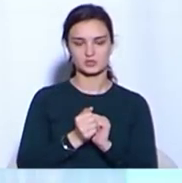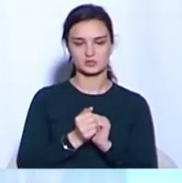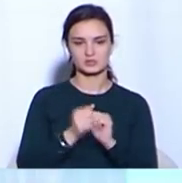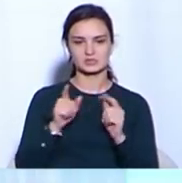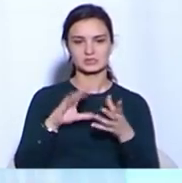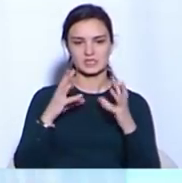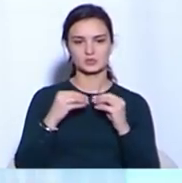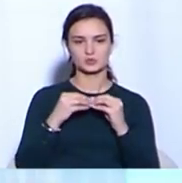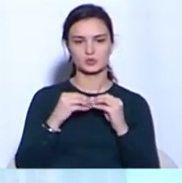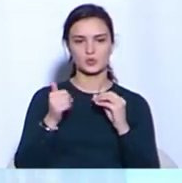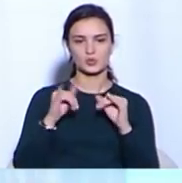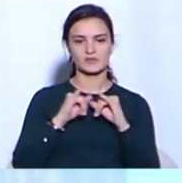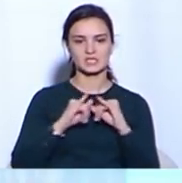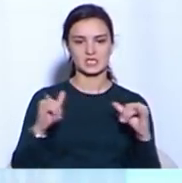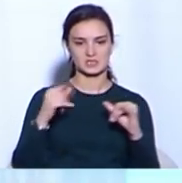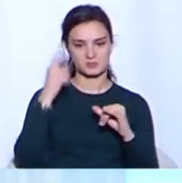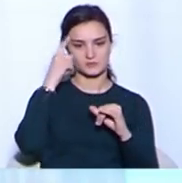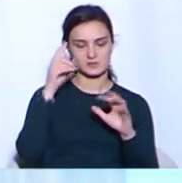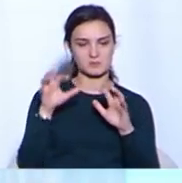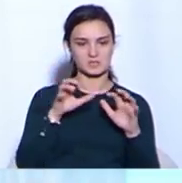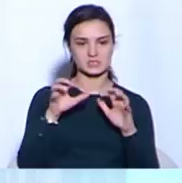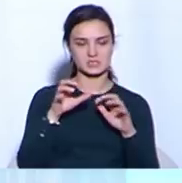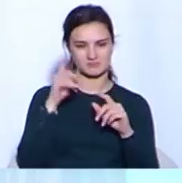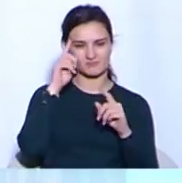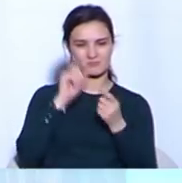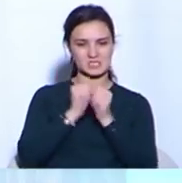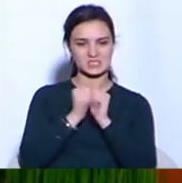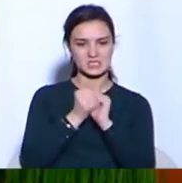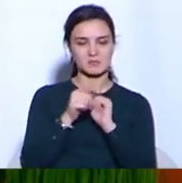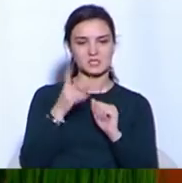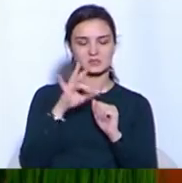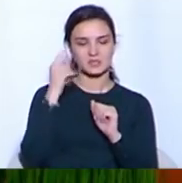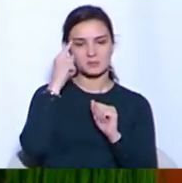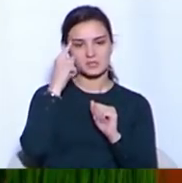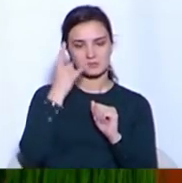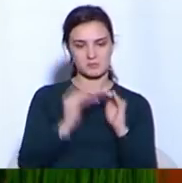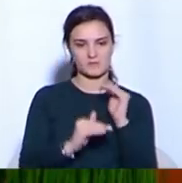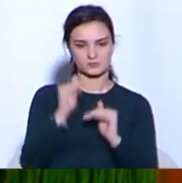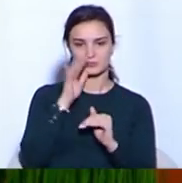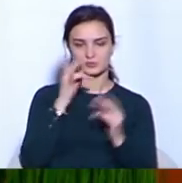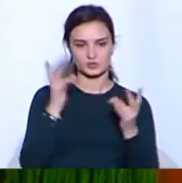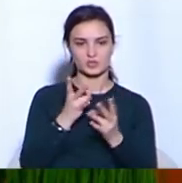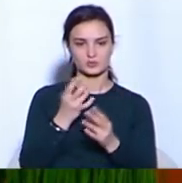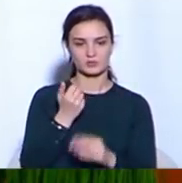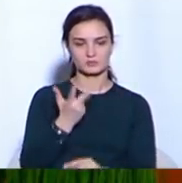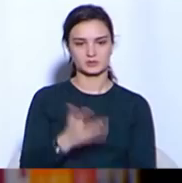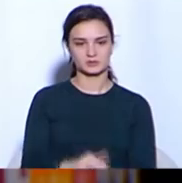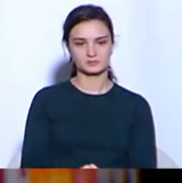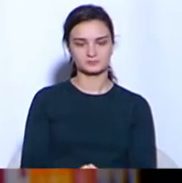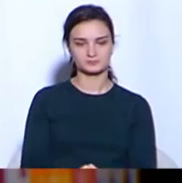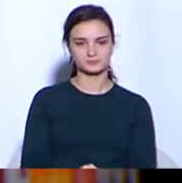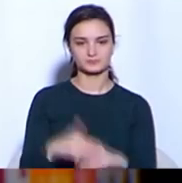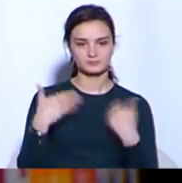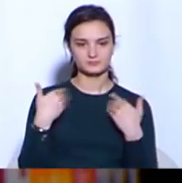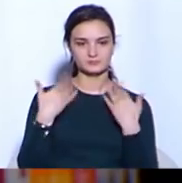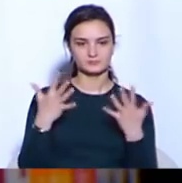და ზოგადად როგორ ვითარდება ჩვენი მეხსიერება და რამდენად მნიშვნელოვანია ამაზე დაფიქრება ბავშვობის პერიოდში. მოგესალმებით, დიდი